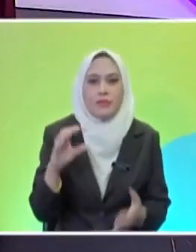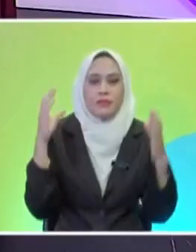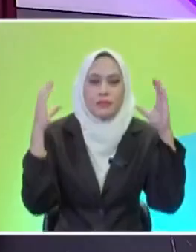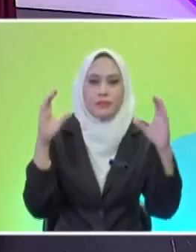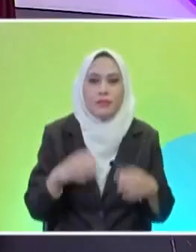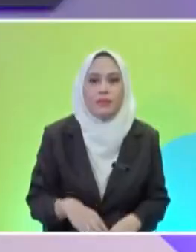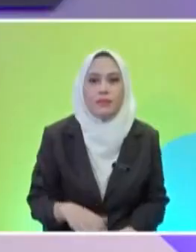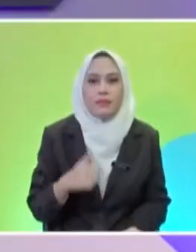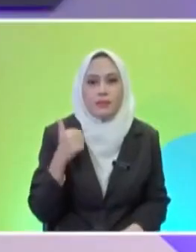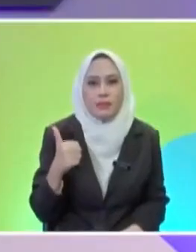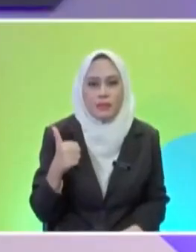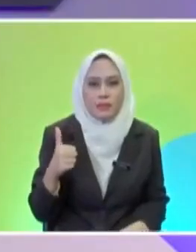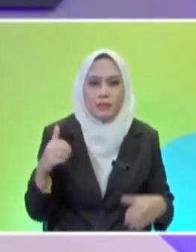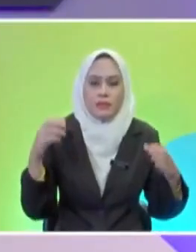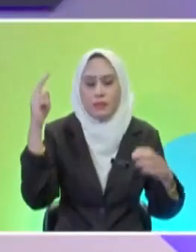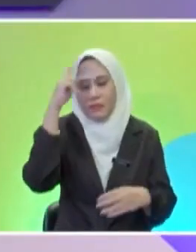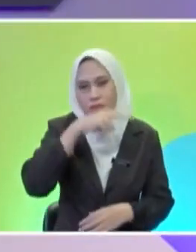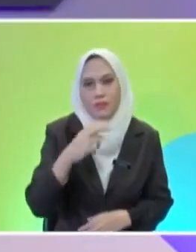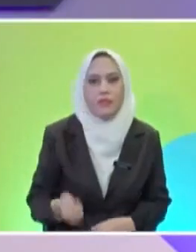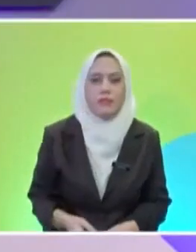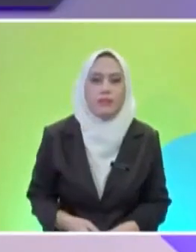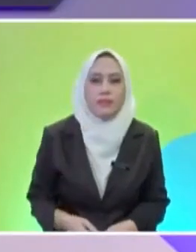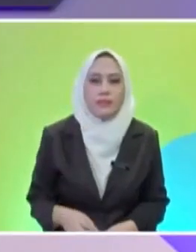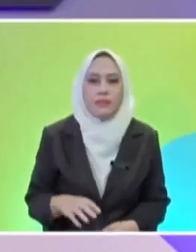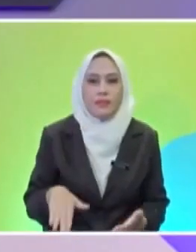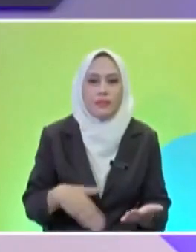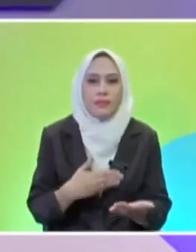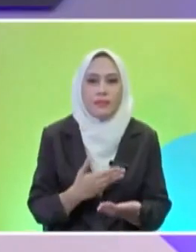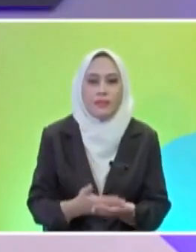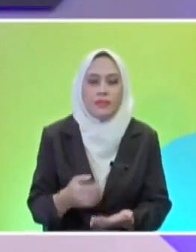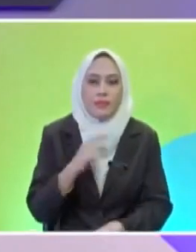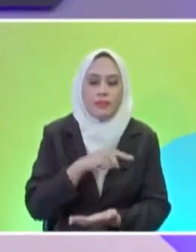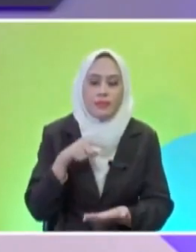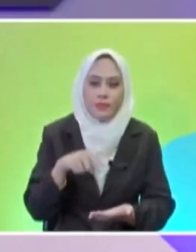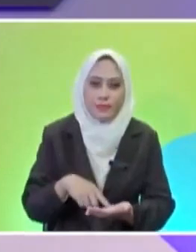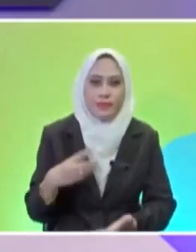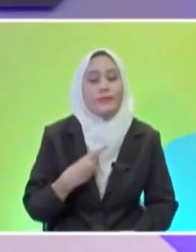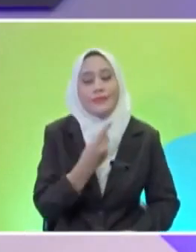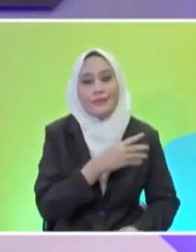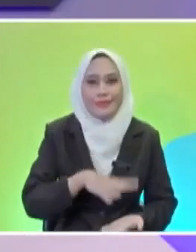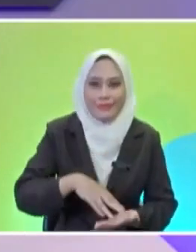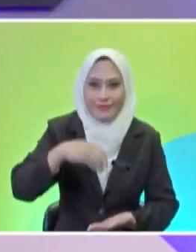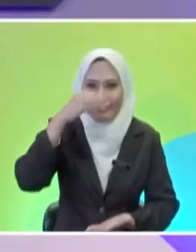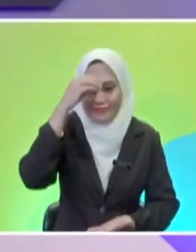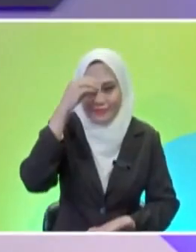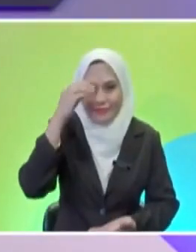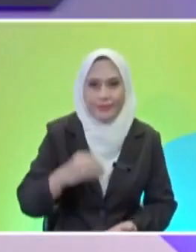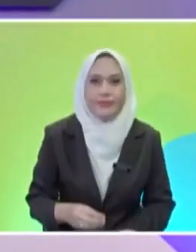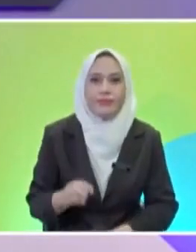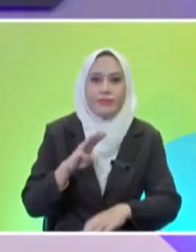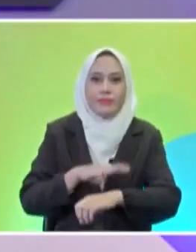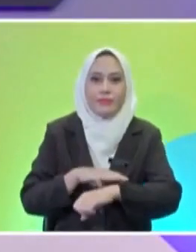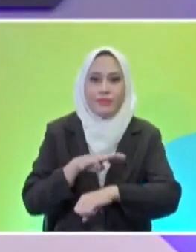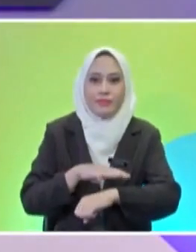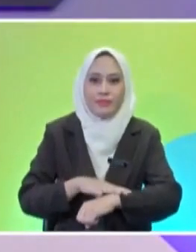bagus Hanif. Hanif dan murid semua. Hari ni sekarang kita nak belajar tentang waktu dalam sehari.